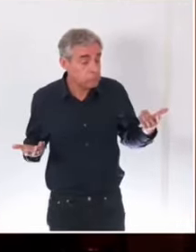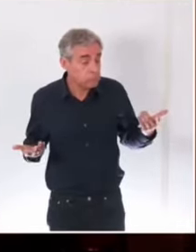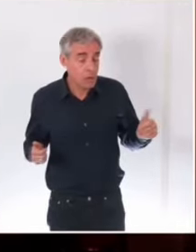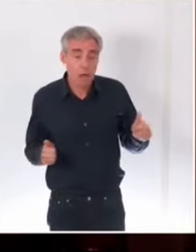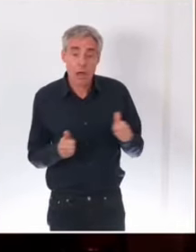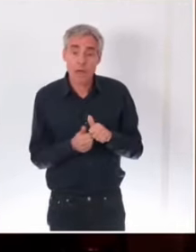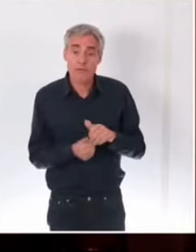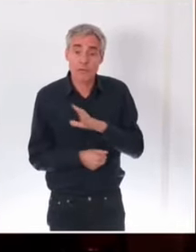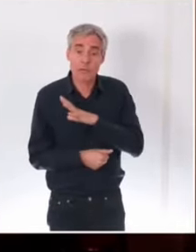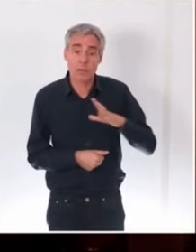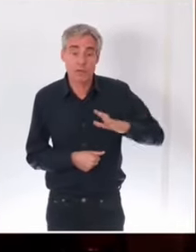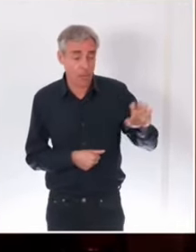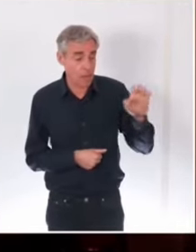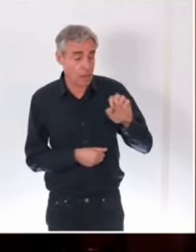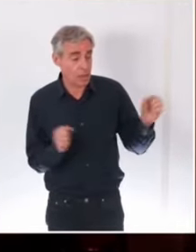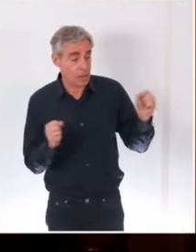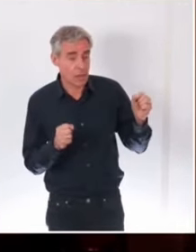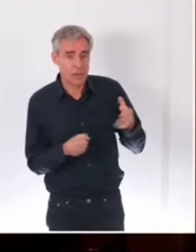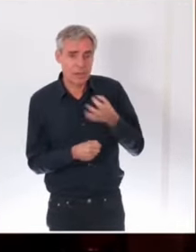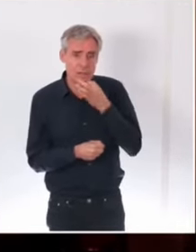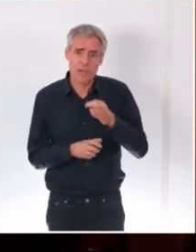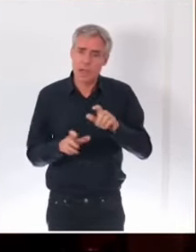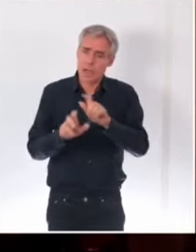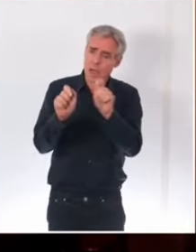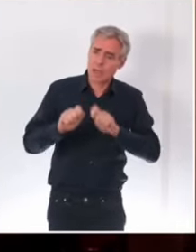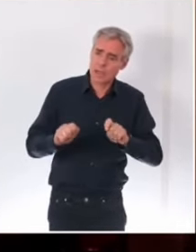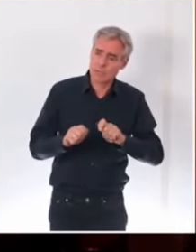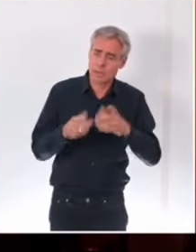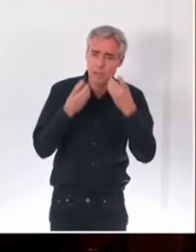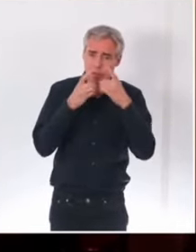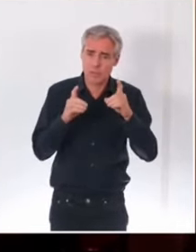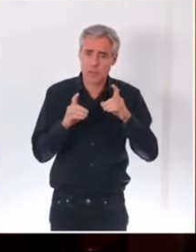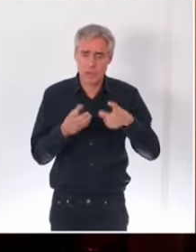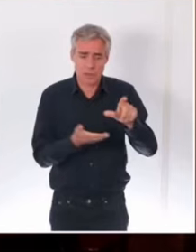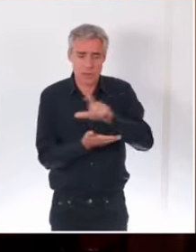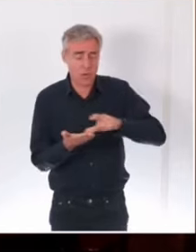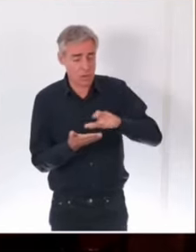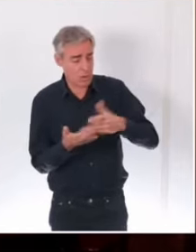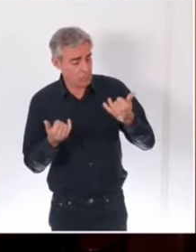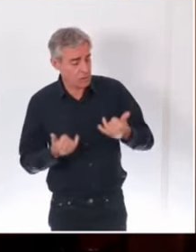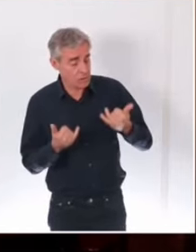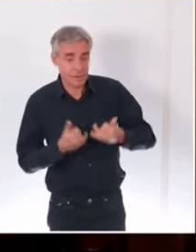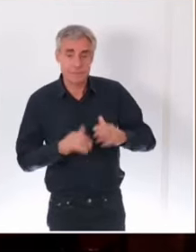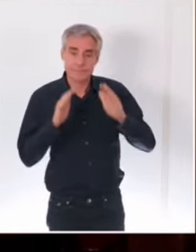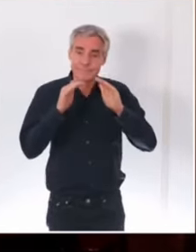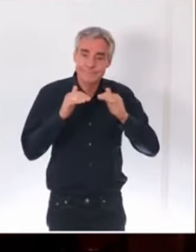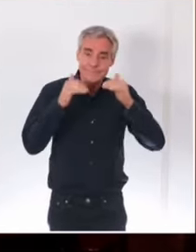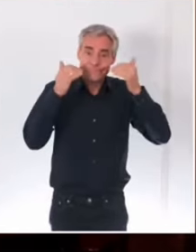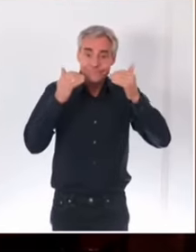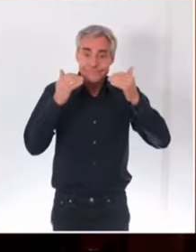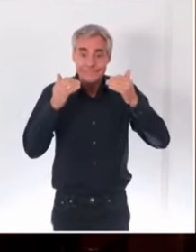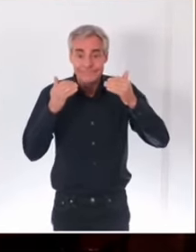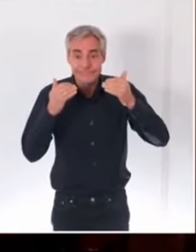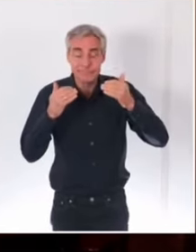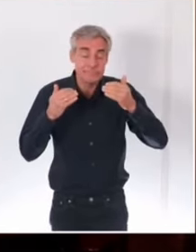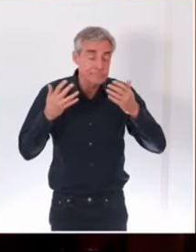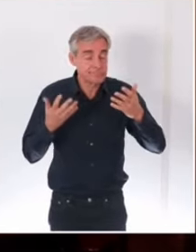que entendre des leçons de respect de démocratie locale de votre part, ça a tendance à nous faire sourire, mais nous faire sourire de manière